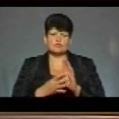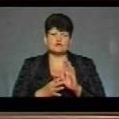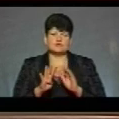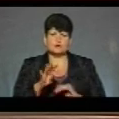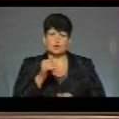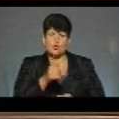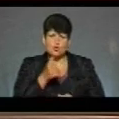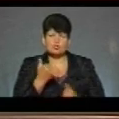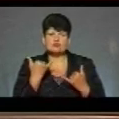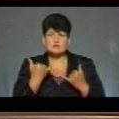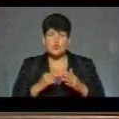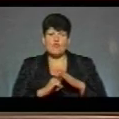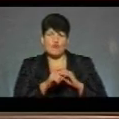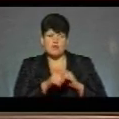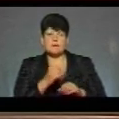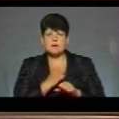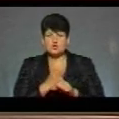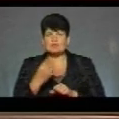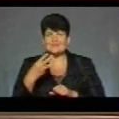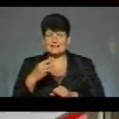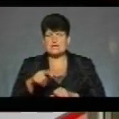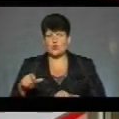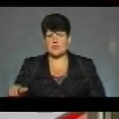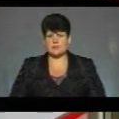року. Зараз у фонді працює 30 людей.